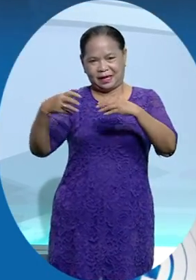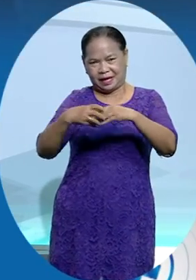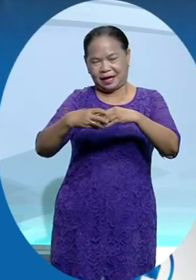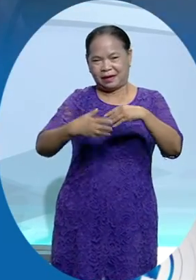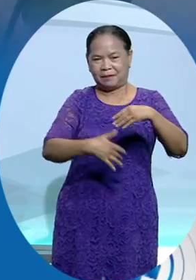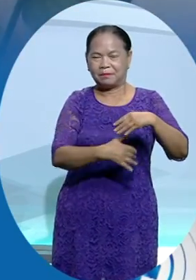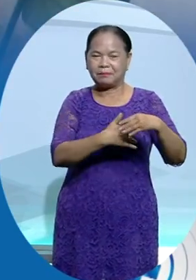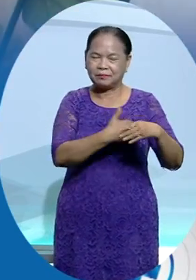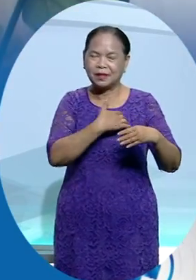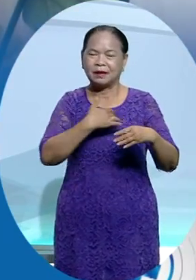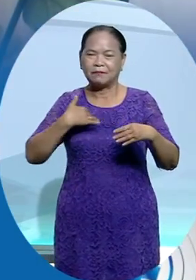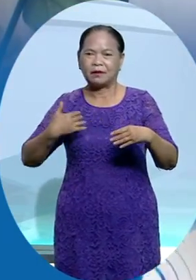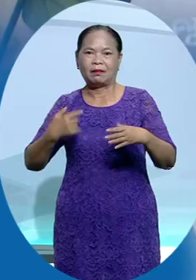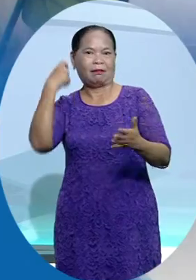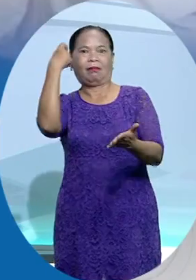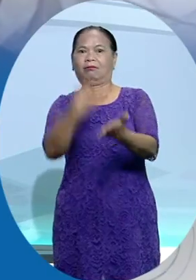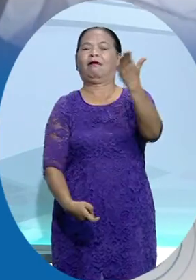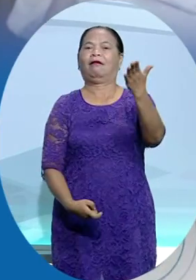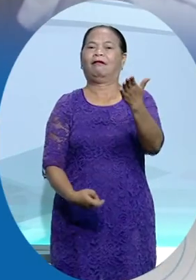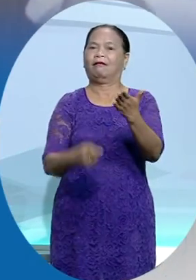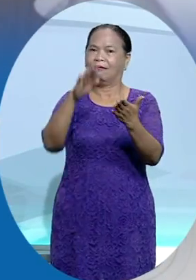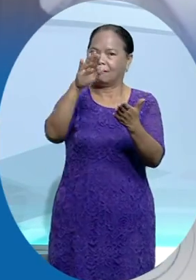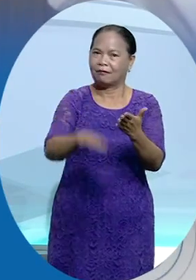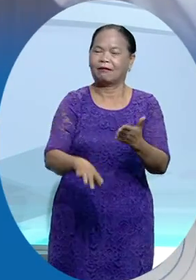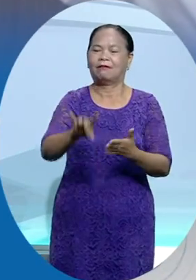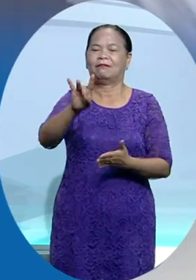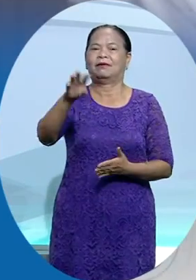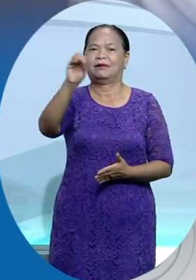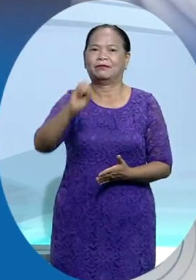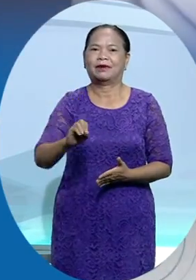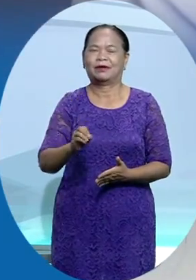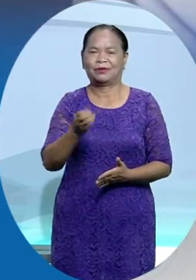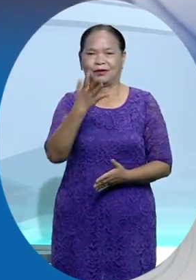khi không có yêu cầu bồi thường, người tham gia được giảm phí lên đến 15% cho năm tiếp theo.